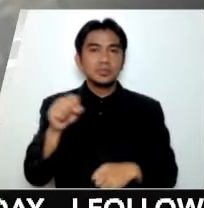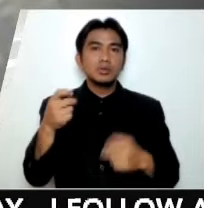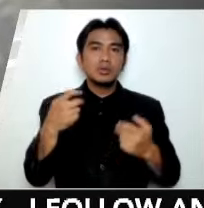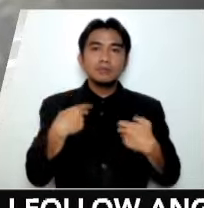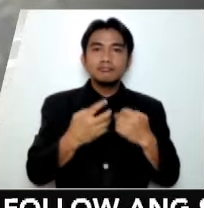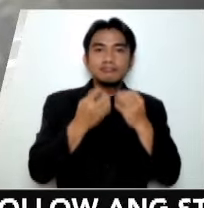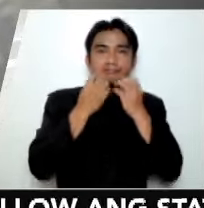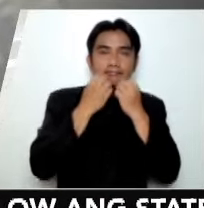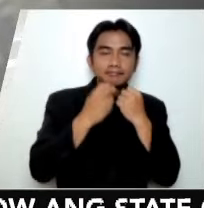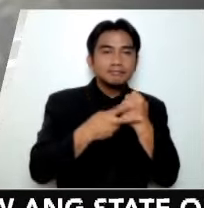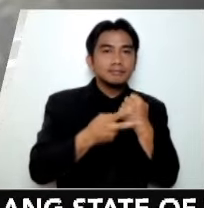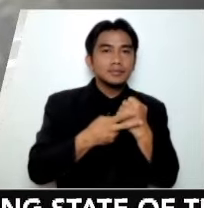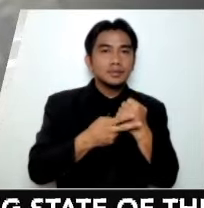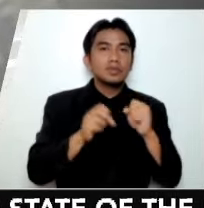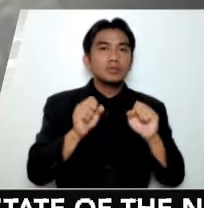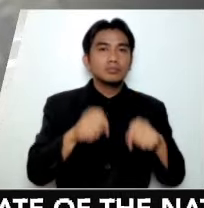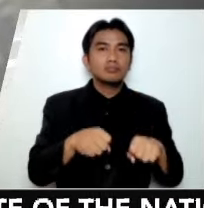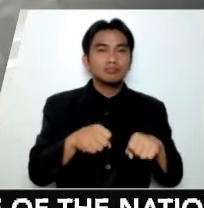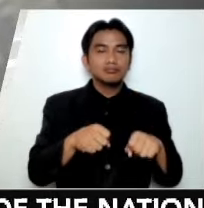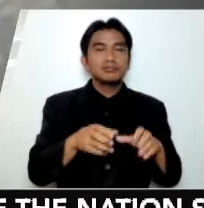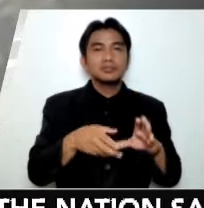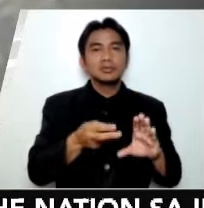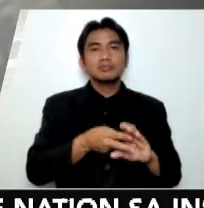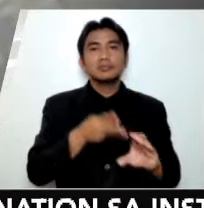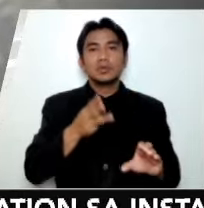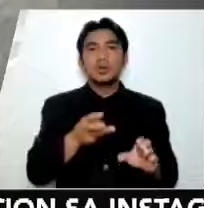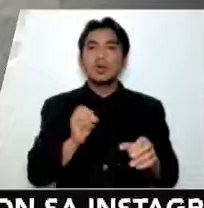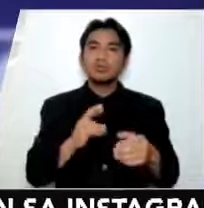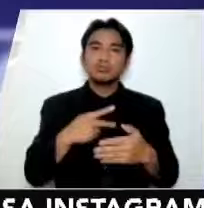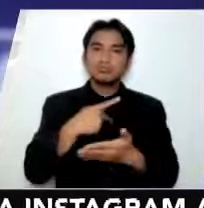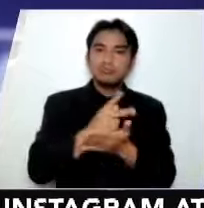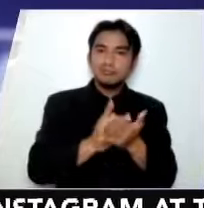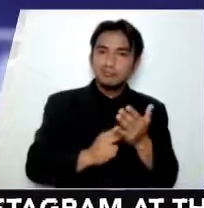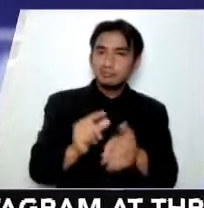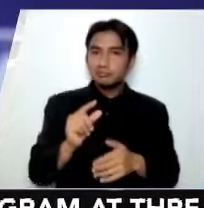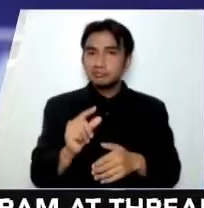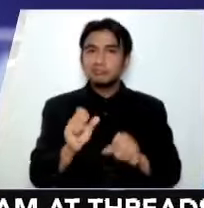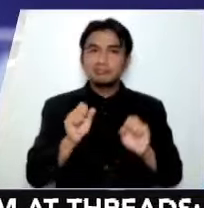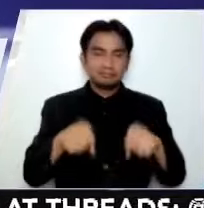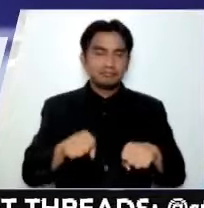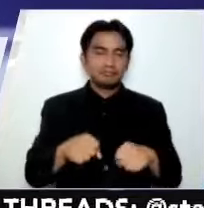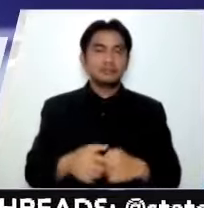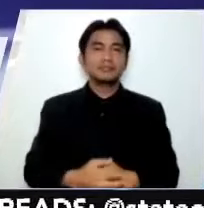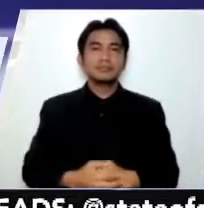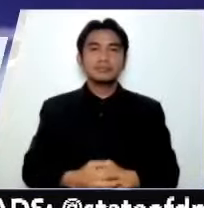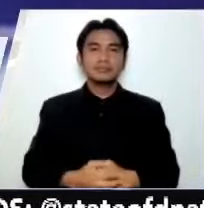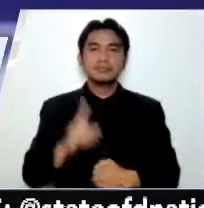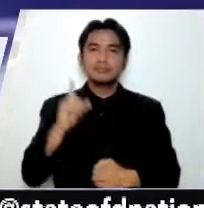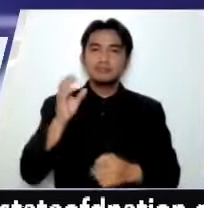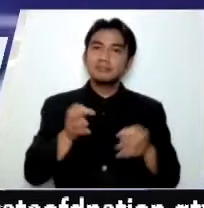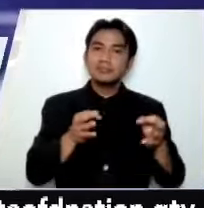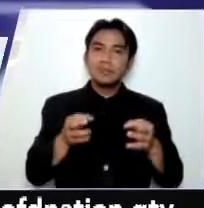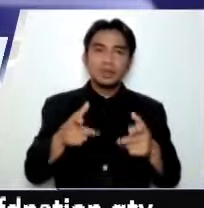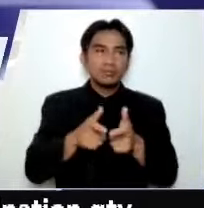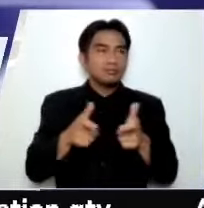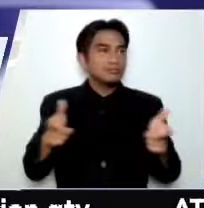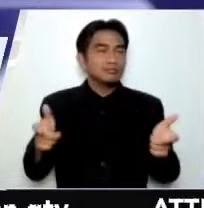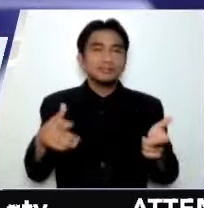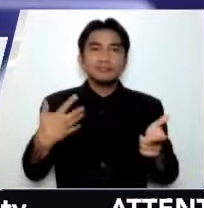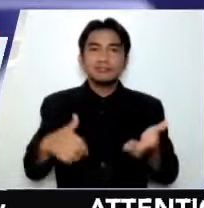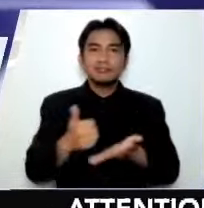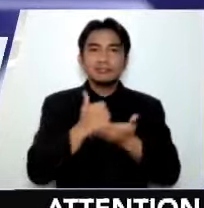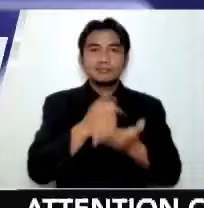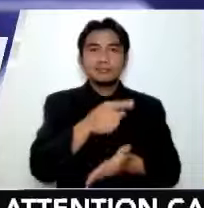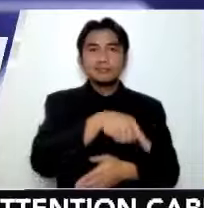ang buo o partially kasama ng investment earnings malaking bagay to sa mga OFW Habang may kaya pa kayo